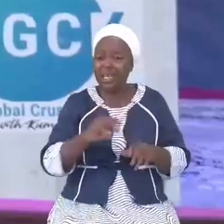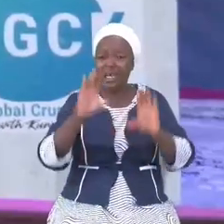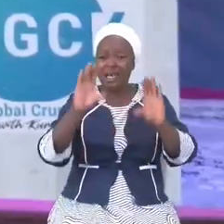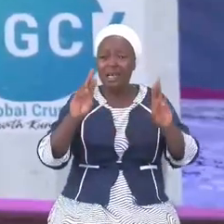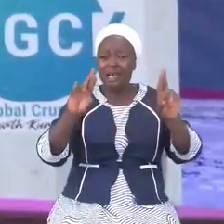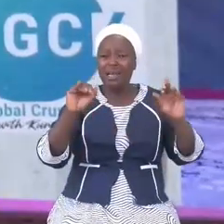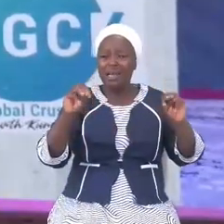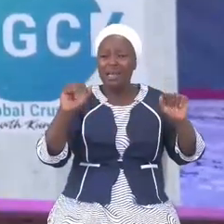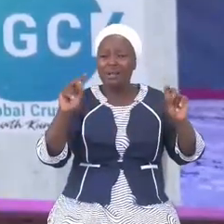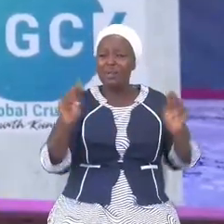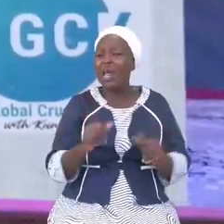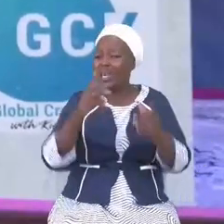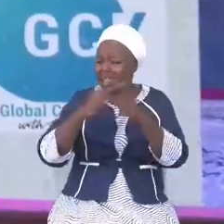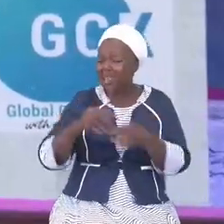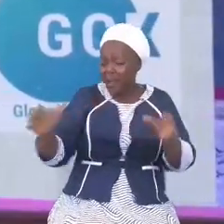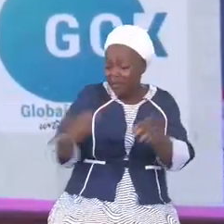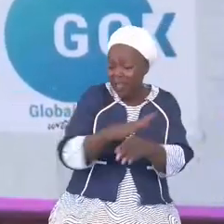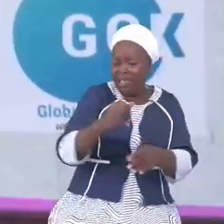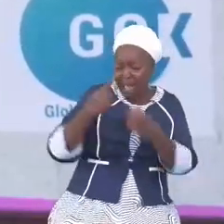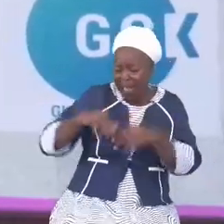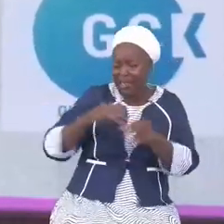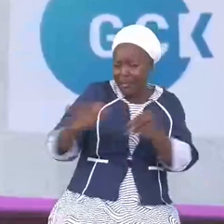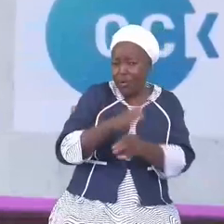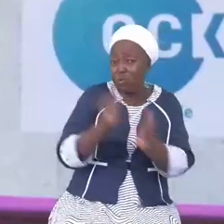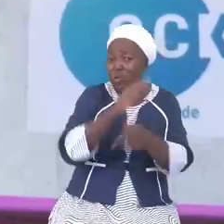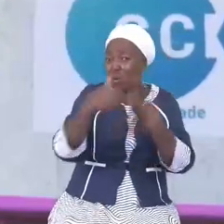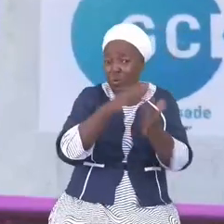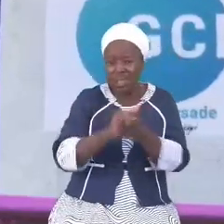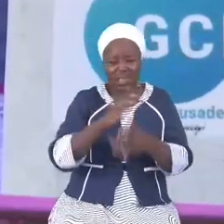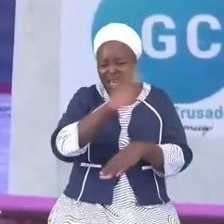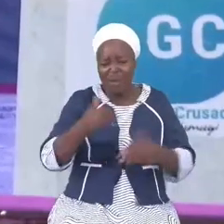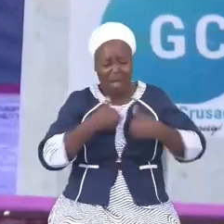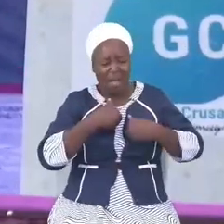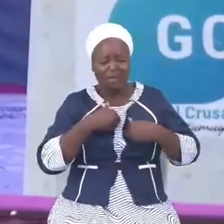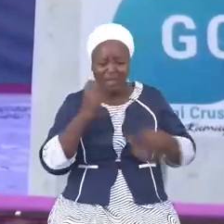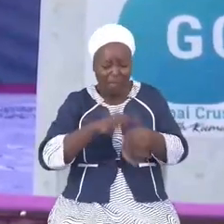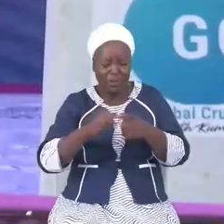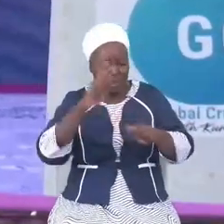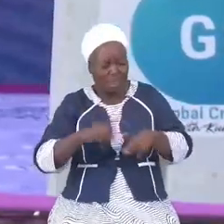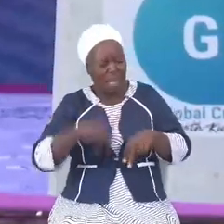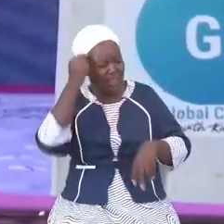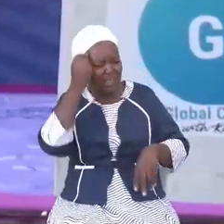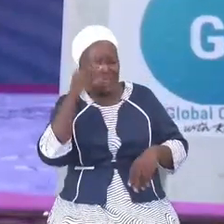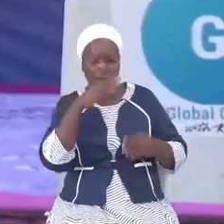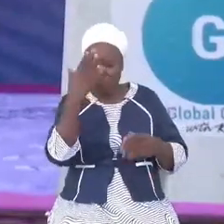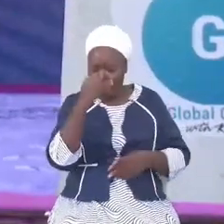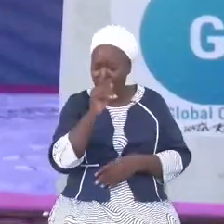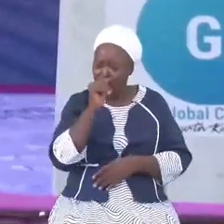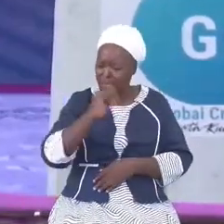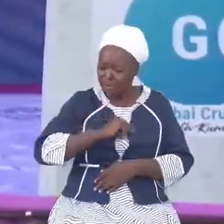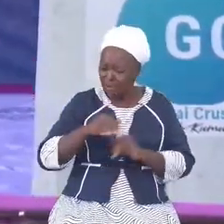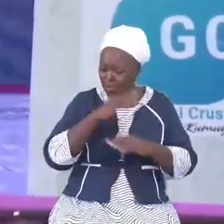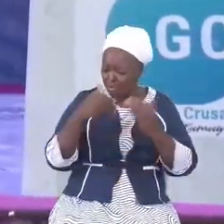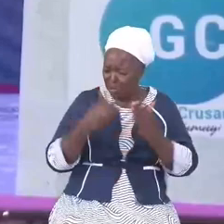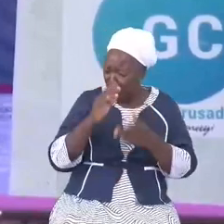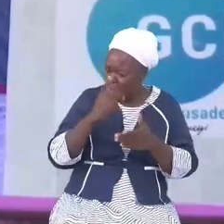obsédées par ça. Et elles ne se demandent pas pourquoi. Pourquoi est-ce que je fais ça? Qu'est-ce que ça donne comme résultat dans ma vie?